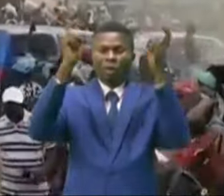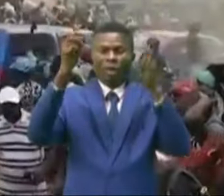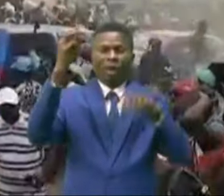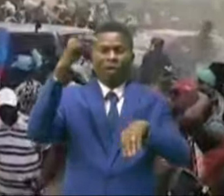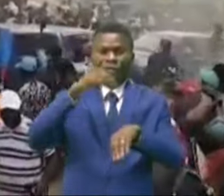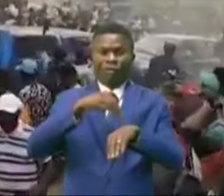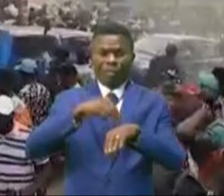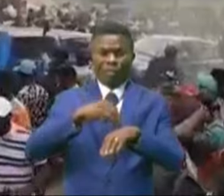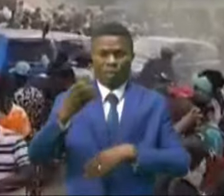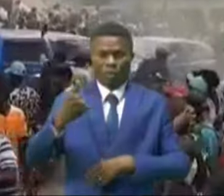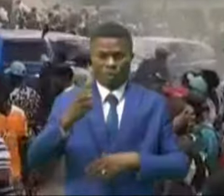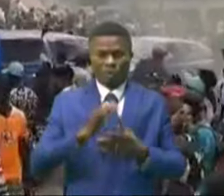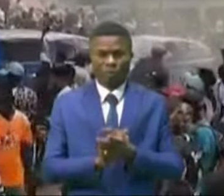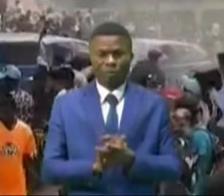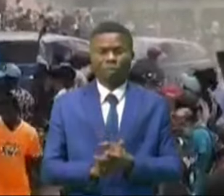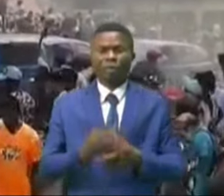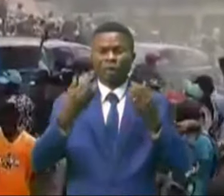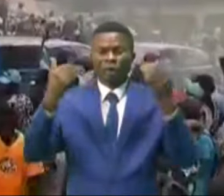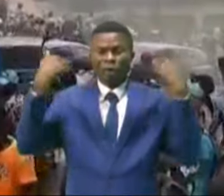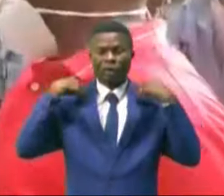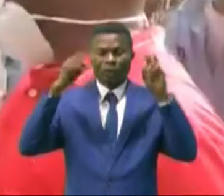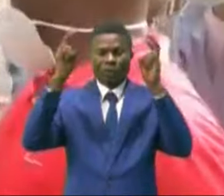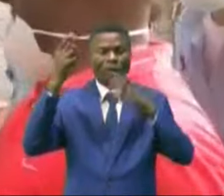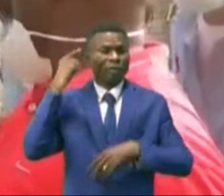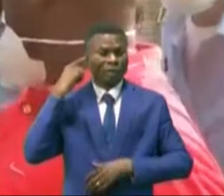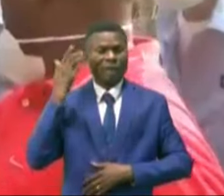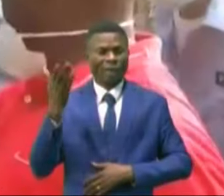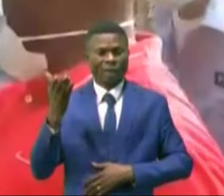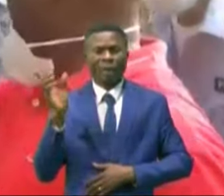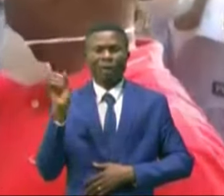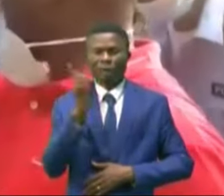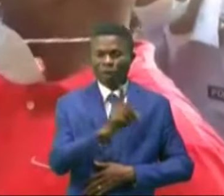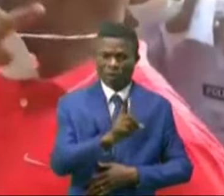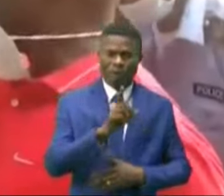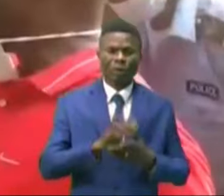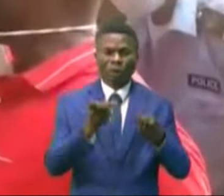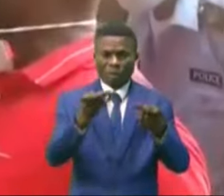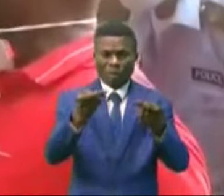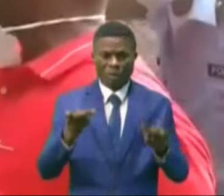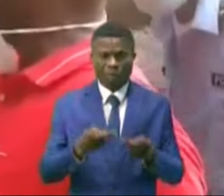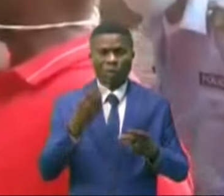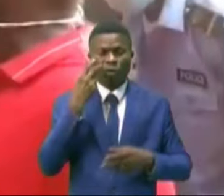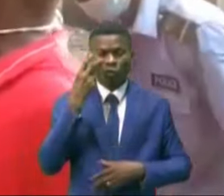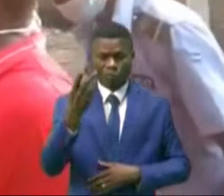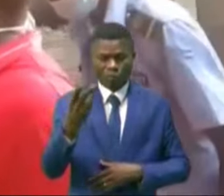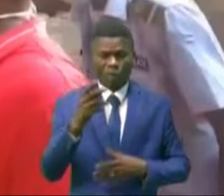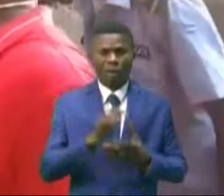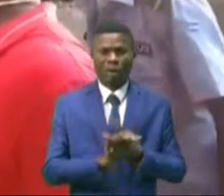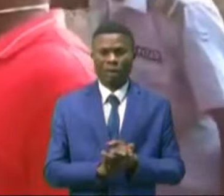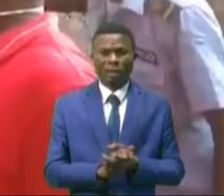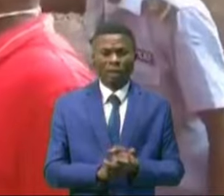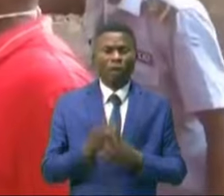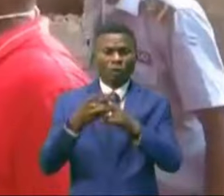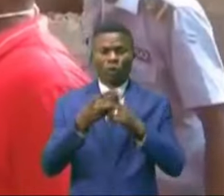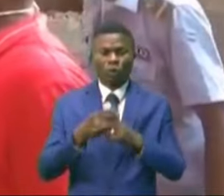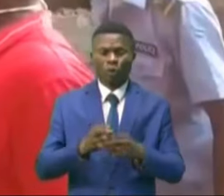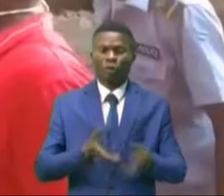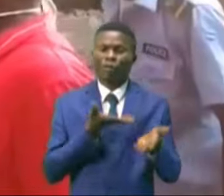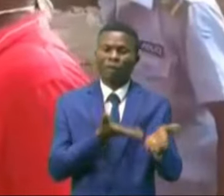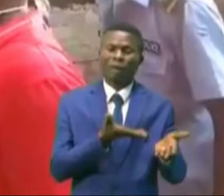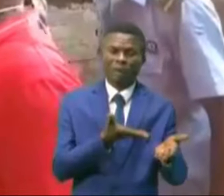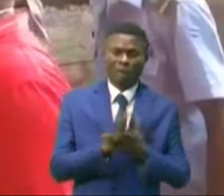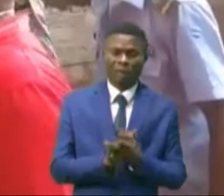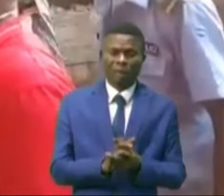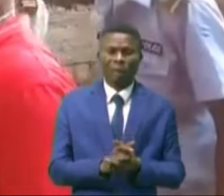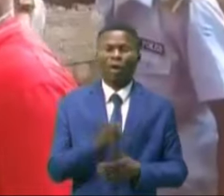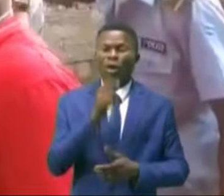Matadi. Alerté, le maire de la ville, Dominique Odiambété, s'est rendu sur les lieux pour superviser les secours. Vu